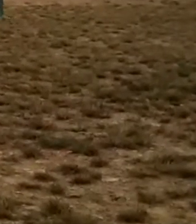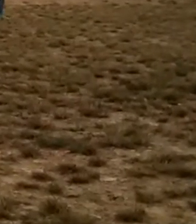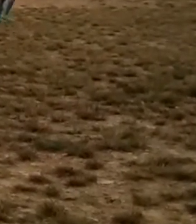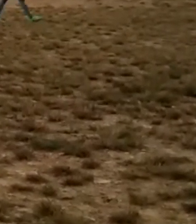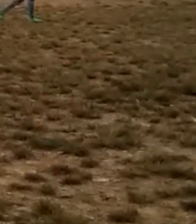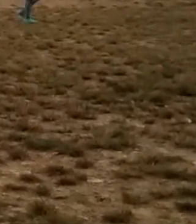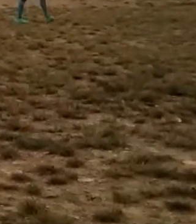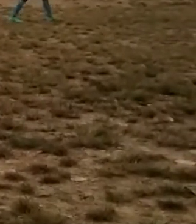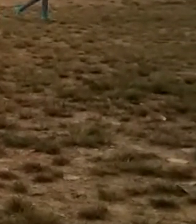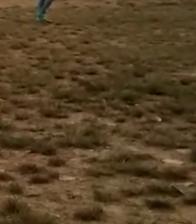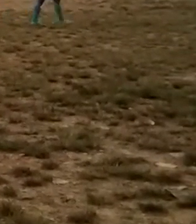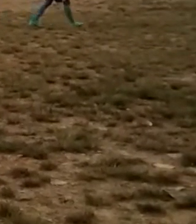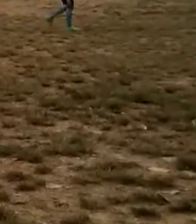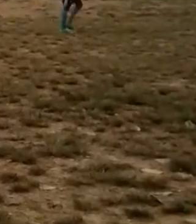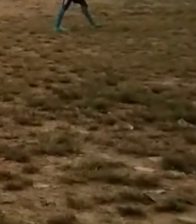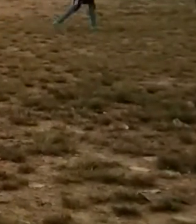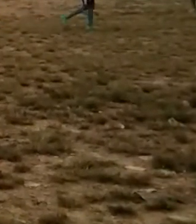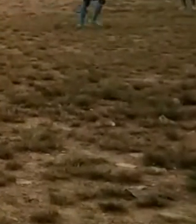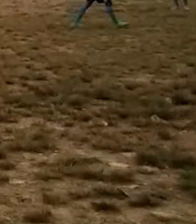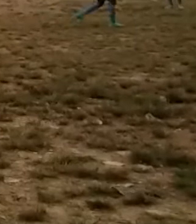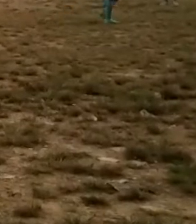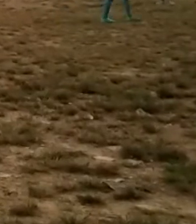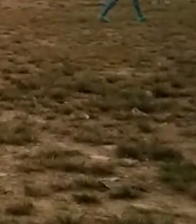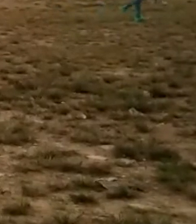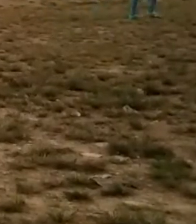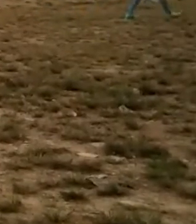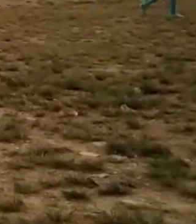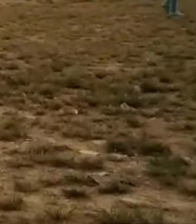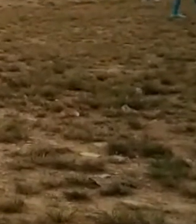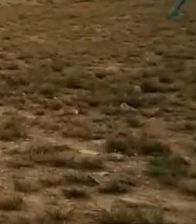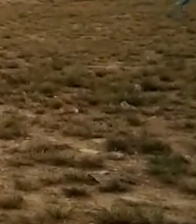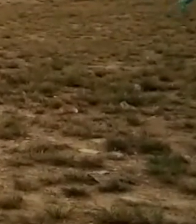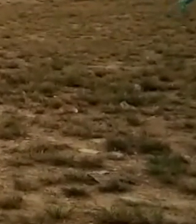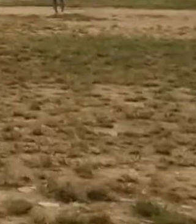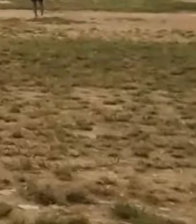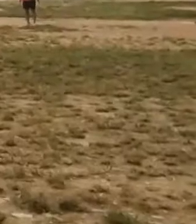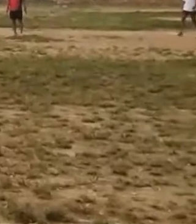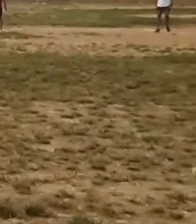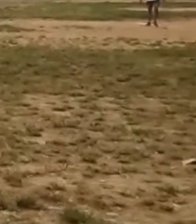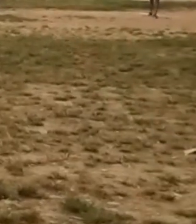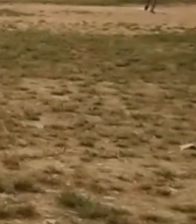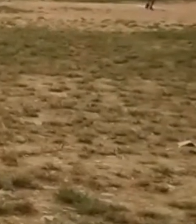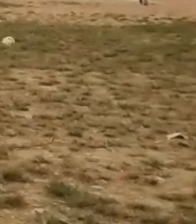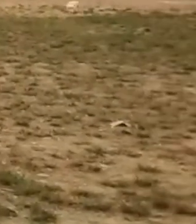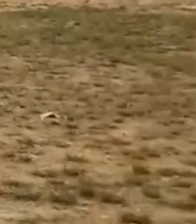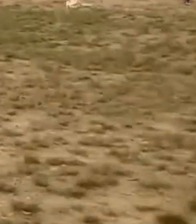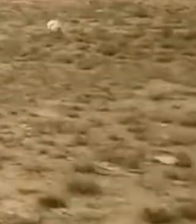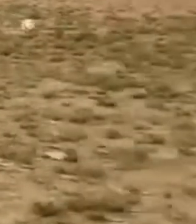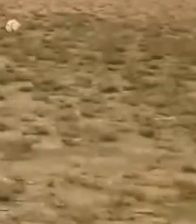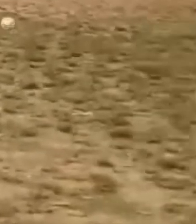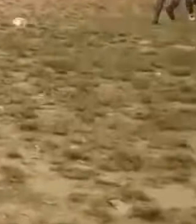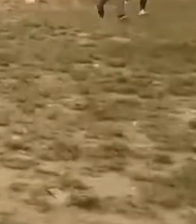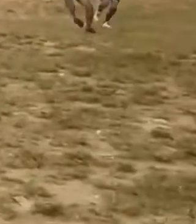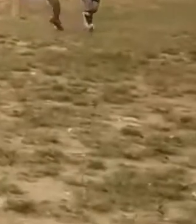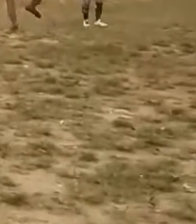हात पारेको हो। निर्धारित समयमा दुवै टोलीले गोल गर्न नसकेपछि खेल पेनाल्टी सुट